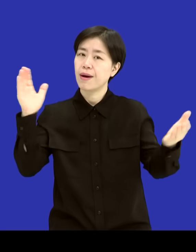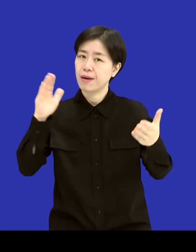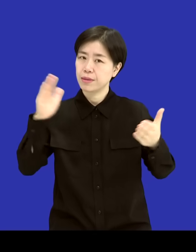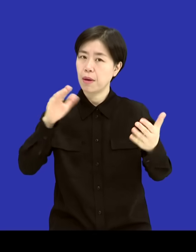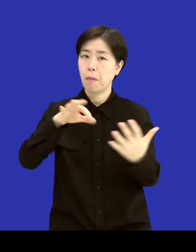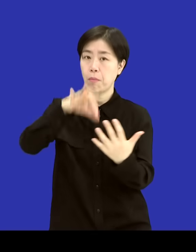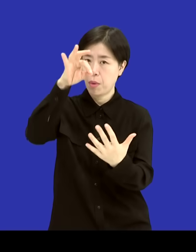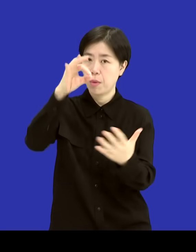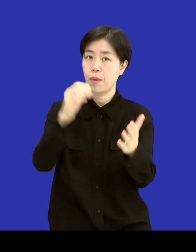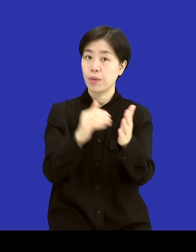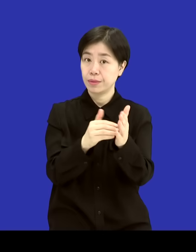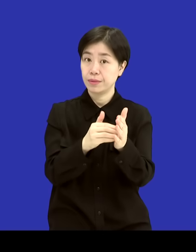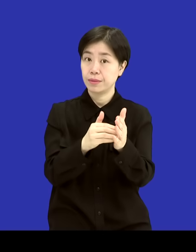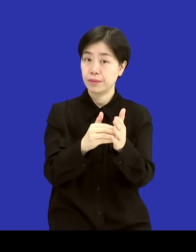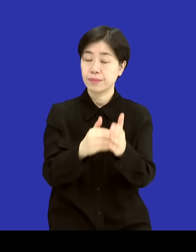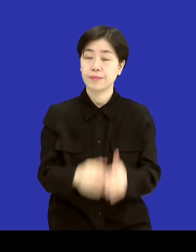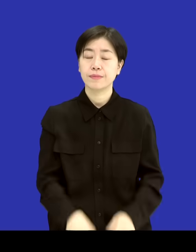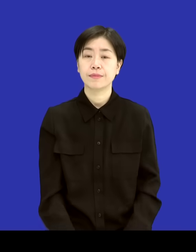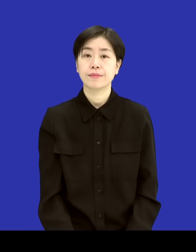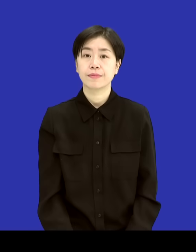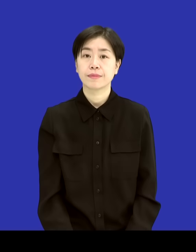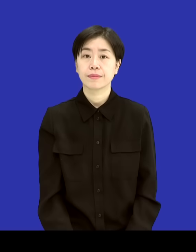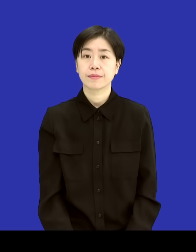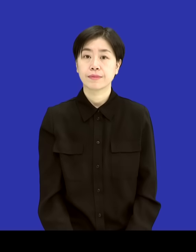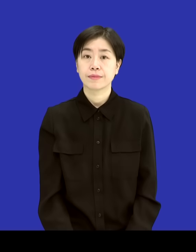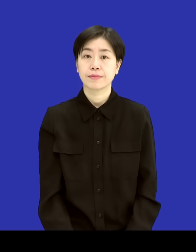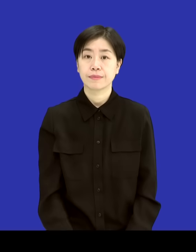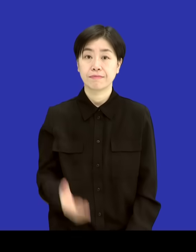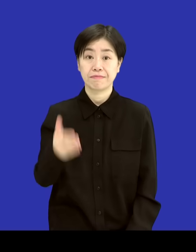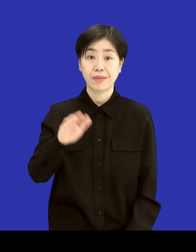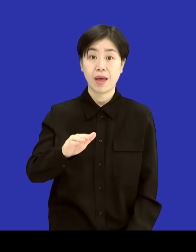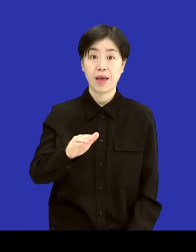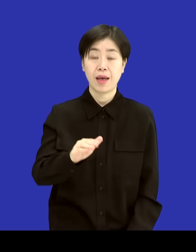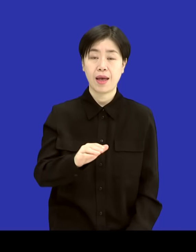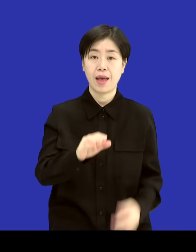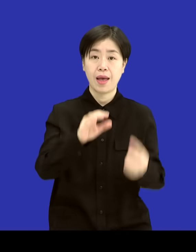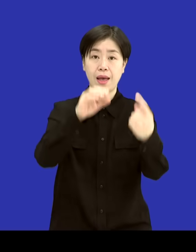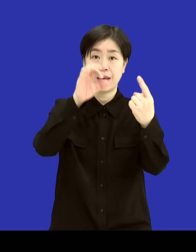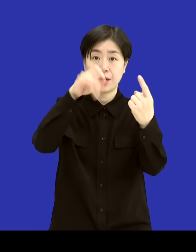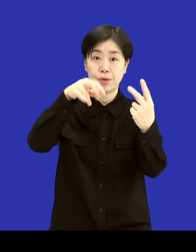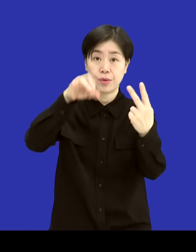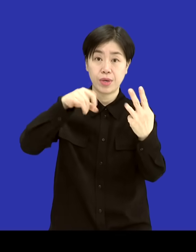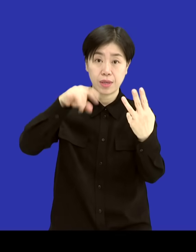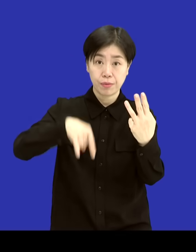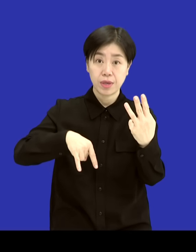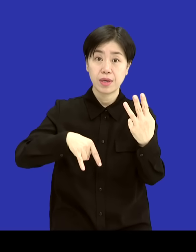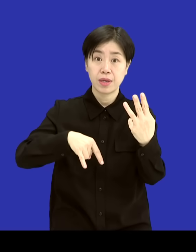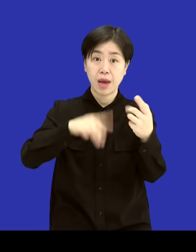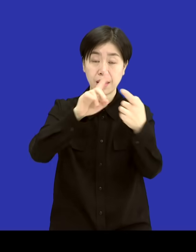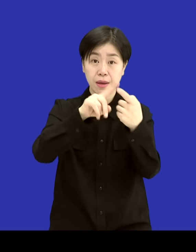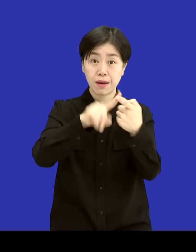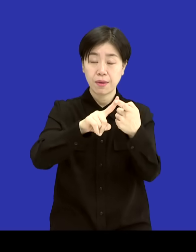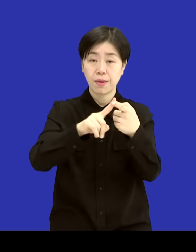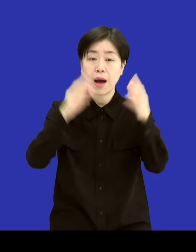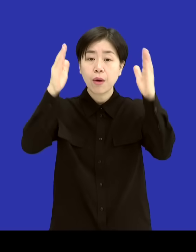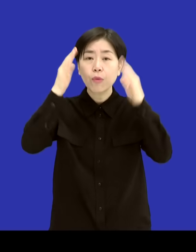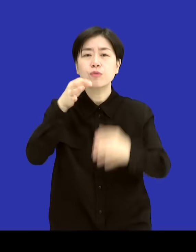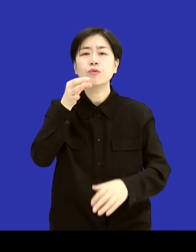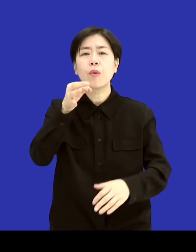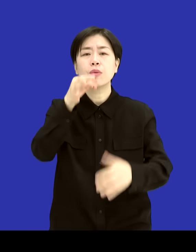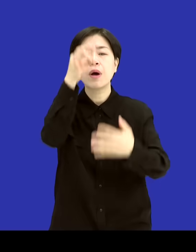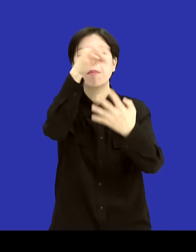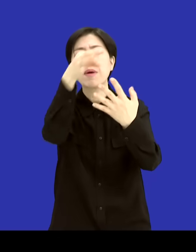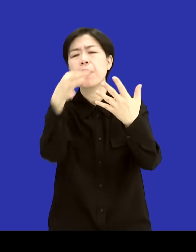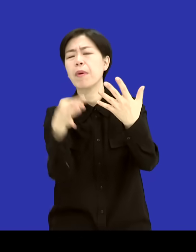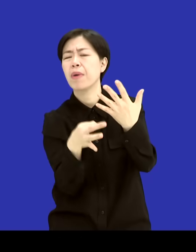뽑아요? 신입생을? 네, 신입생을 그렇게 예, 예. 뽑는데 이게 보면 등수별로 장학금을 주거든요. 그래서 이제 서로 알 수가 있는 거예요.